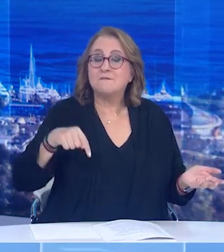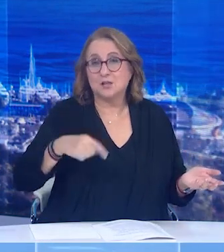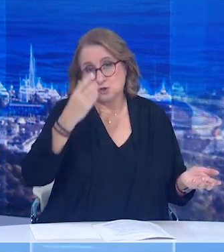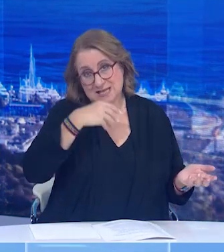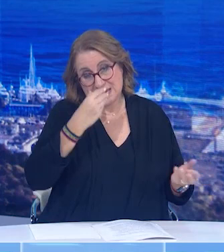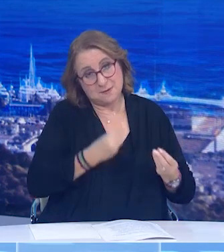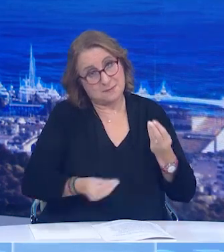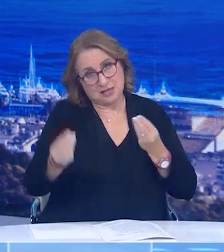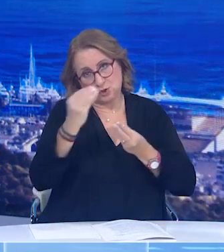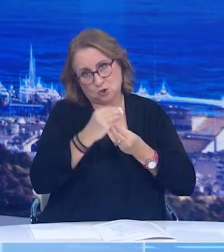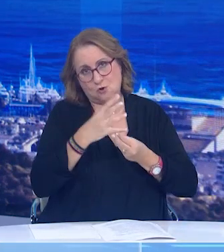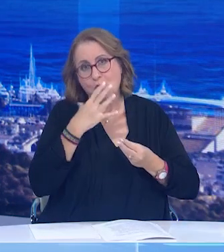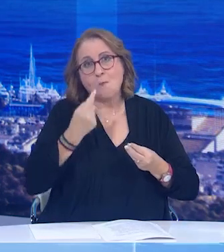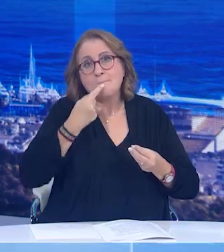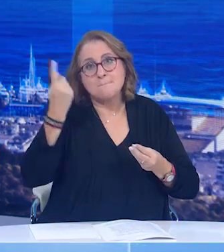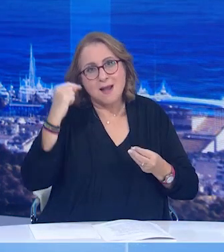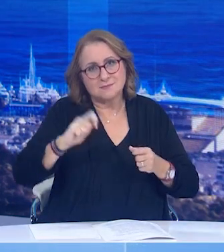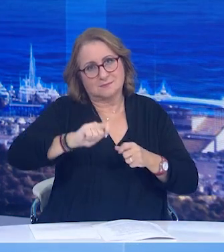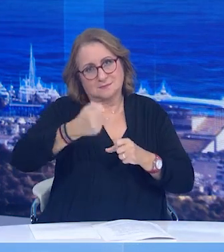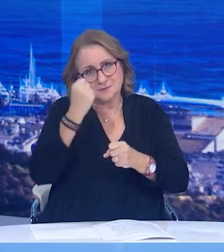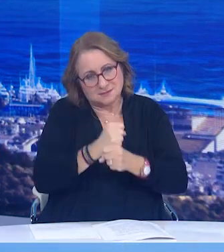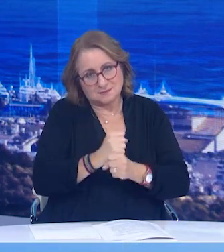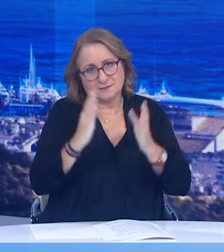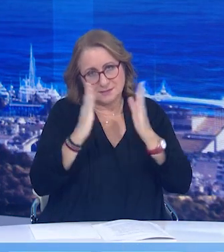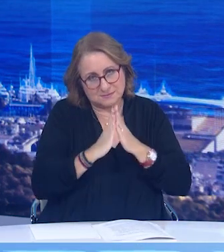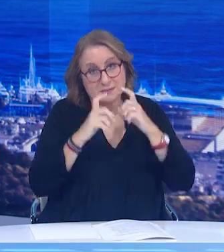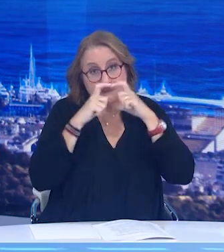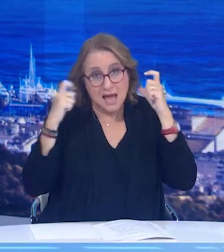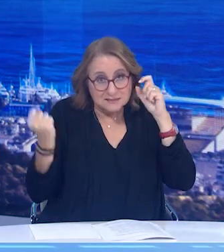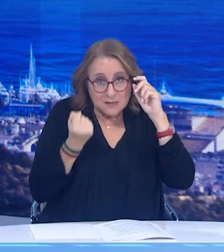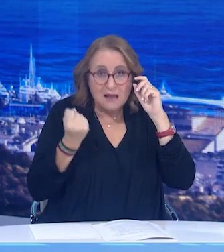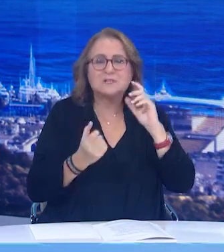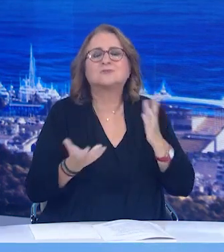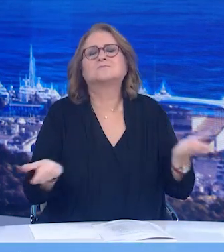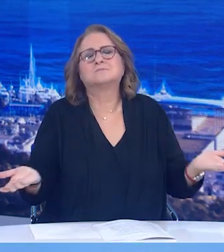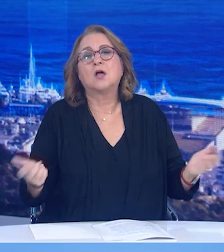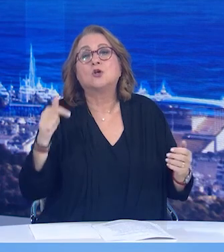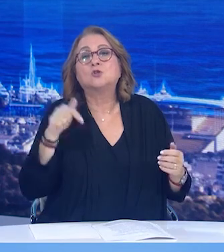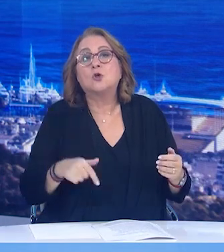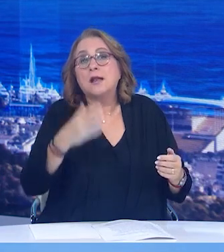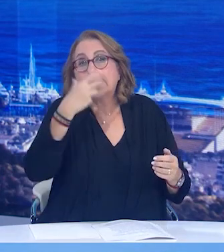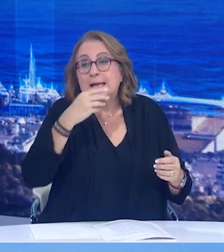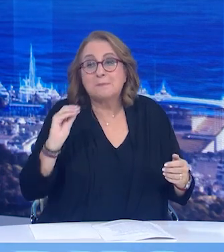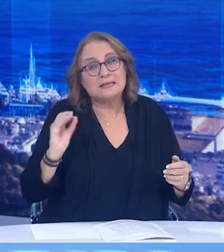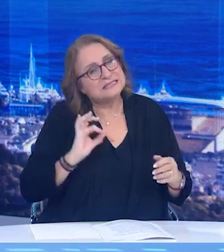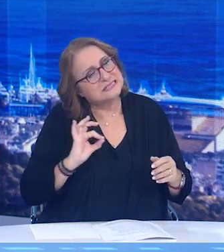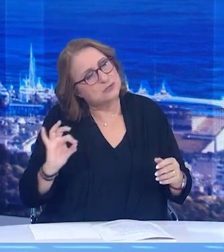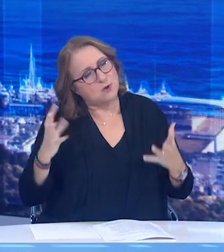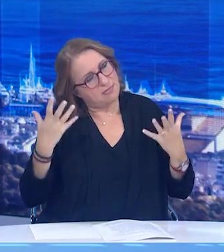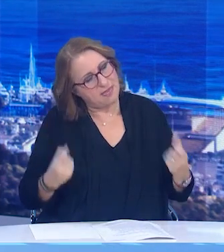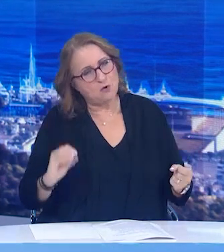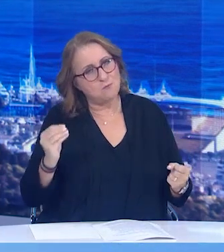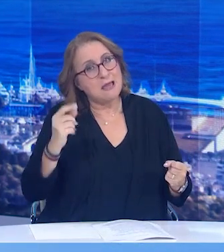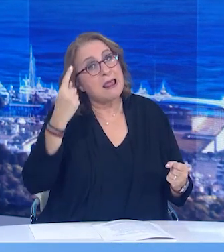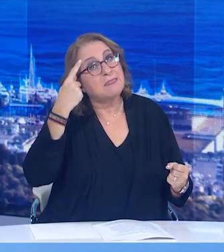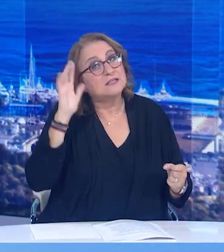κυκλοφορία, αυτό αναμένεται. Δεν γνωρίζουμε, είναι εξαιρετικά δύσκολο να δούμε ποιος στέλεχος θα επικρατήσει φέτος, γι' αυτό ίσως και είναι λιγάκι πιο